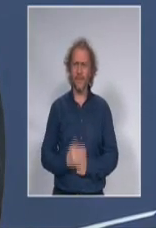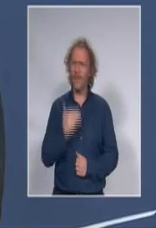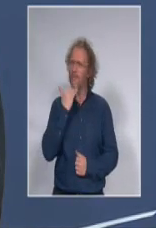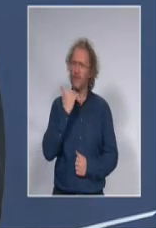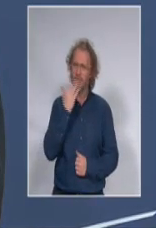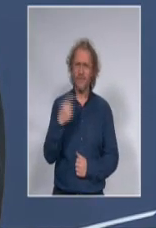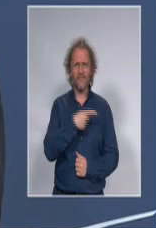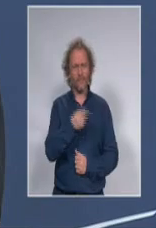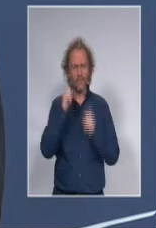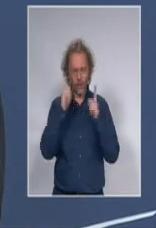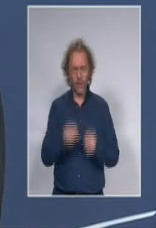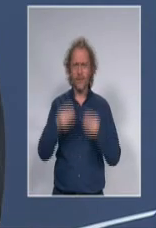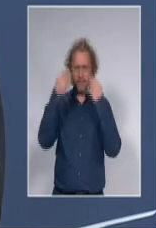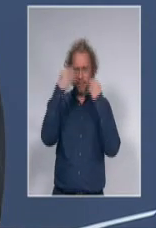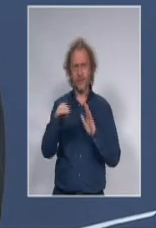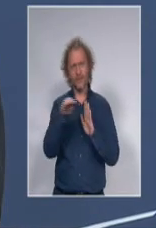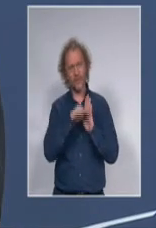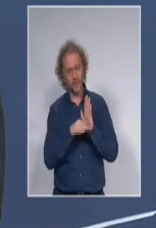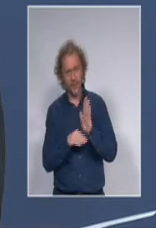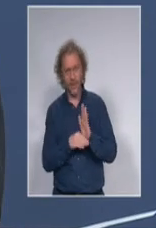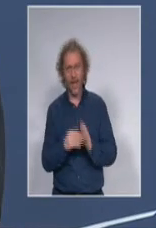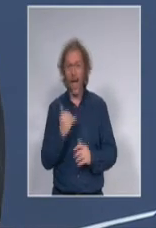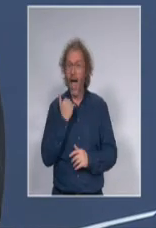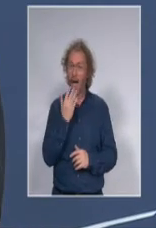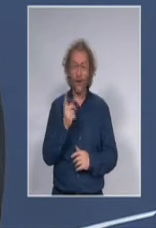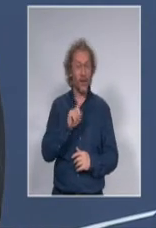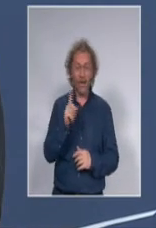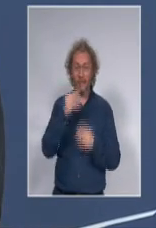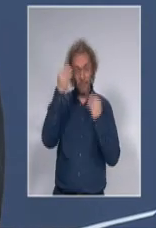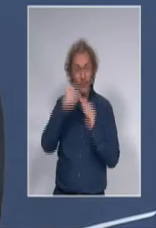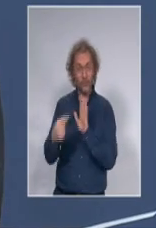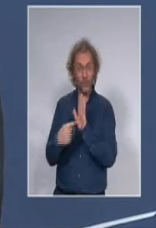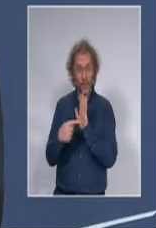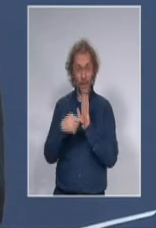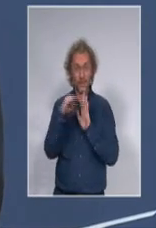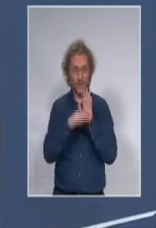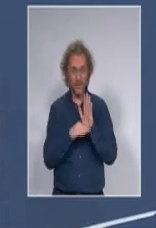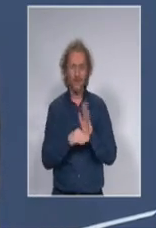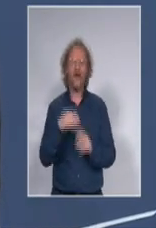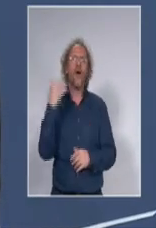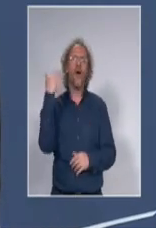I bit će strogo kažnjeni ukoliko taj zakon, ukoliko te zakone ne poštuju.